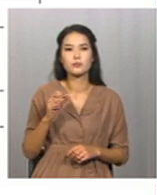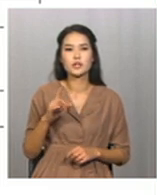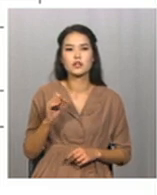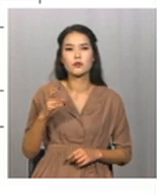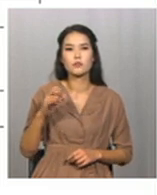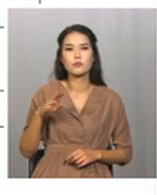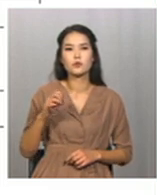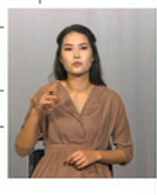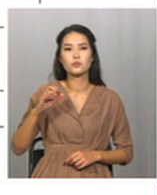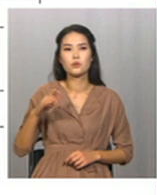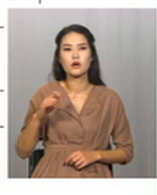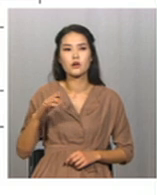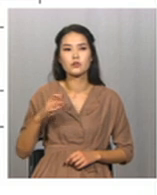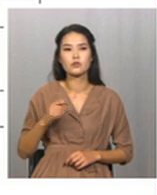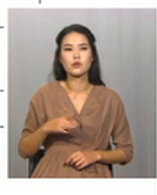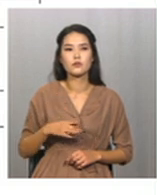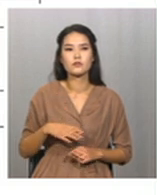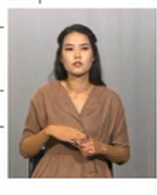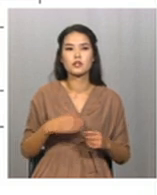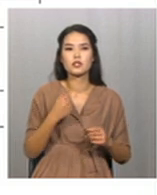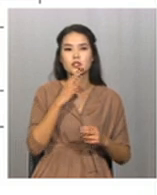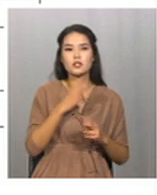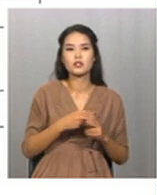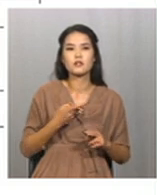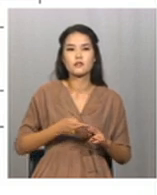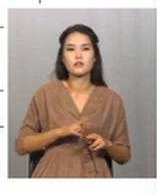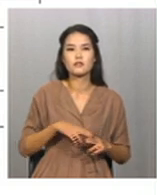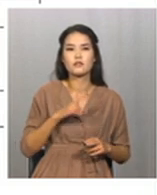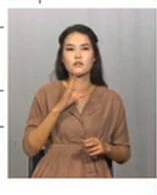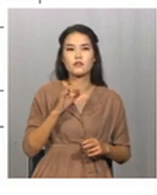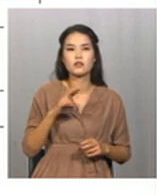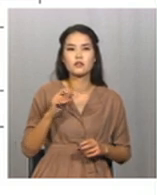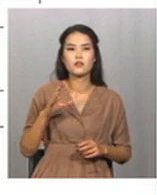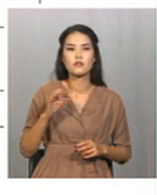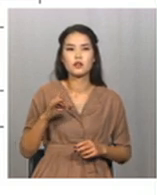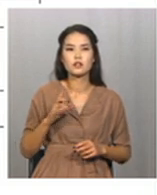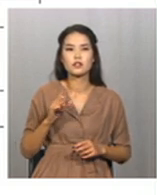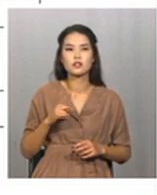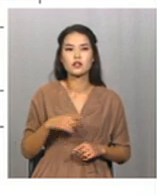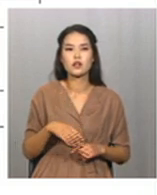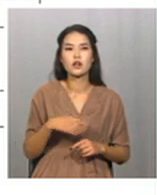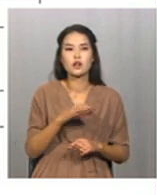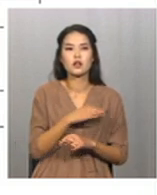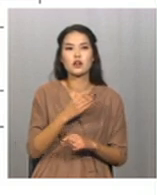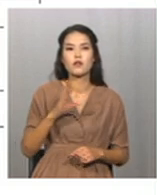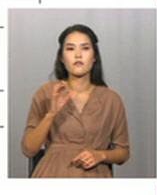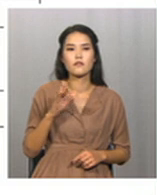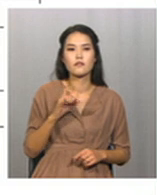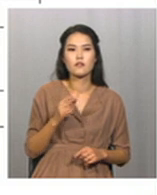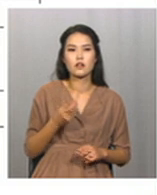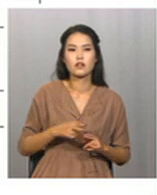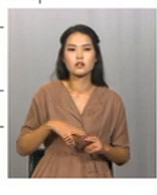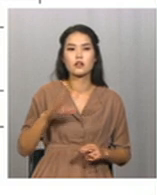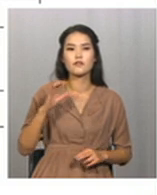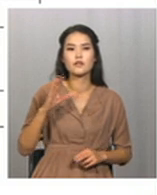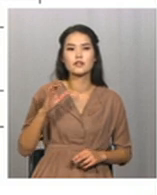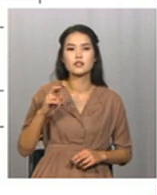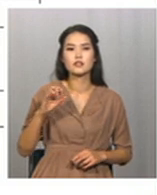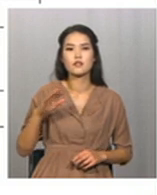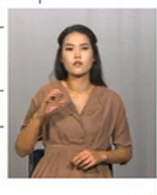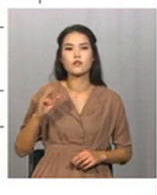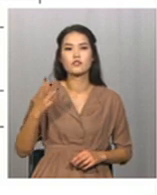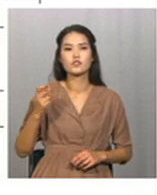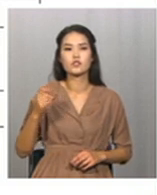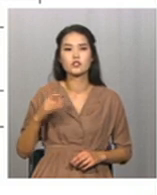Булат Тугановская. Сестру Веры зовут Анна Фриессе. Мужа княгини Веры зовут Василий Львович